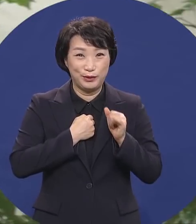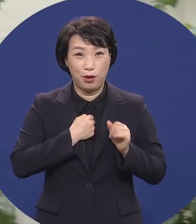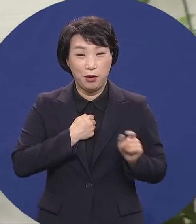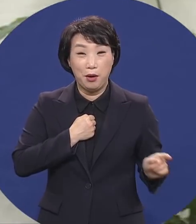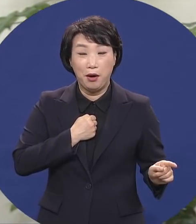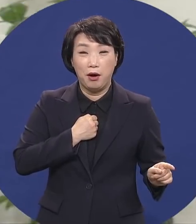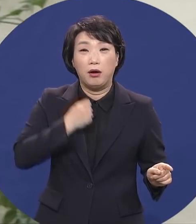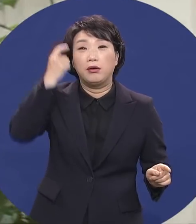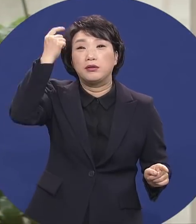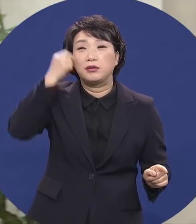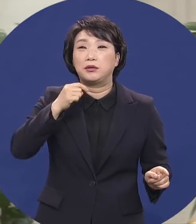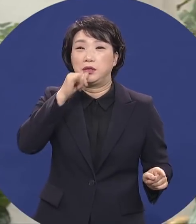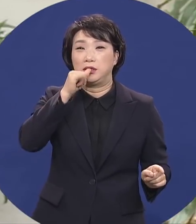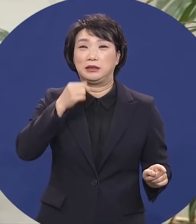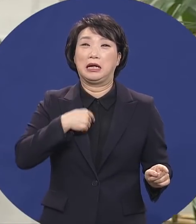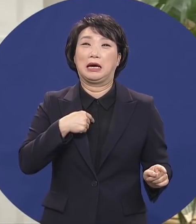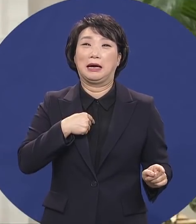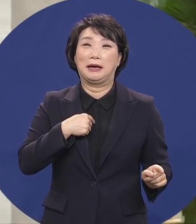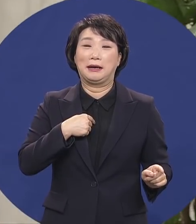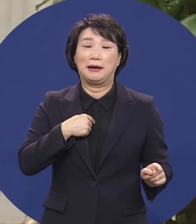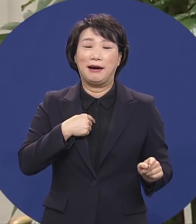이걸 보면서 느끼는 것이 뭐냐,